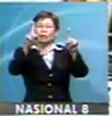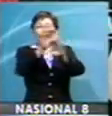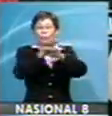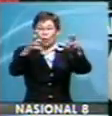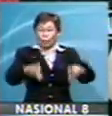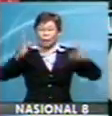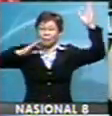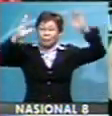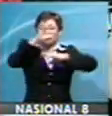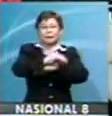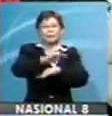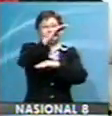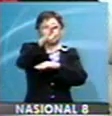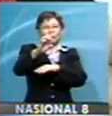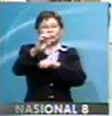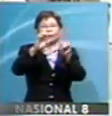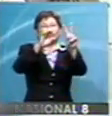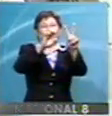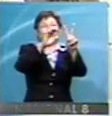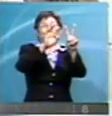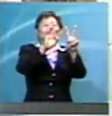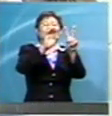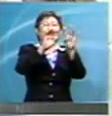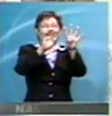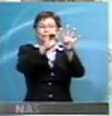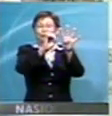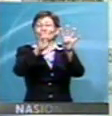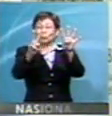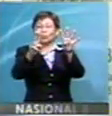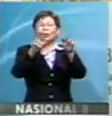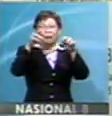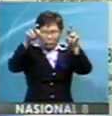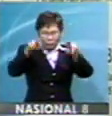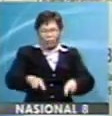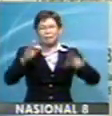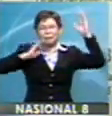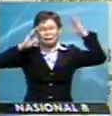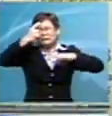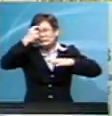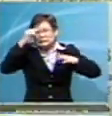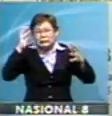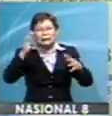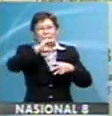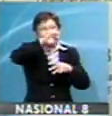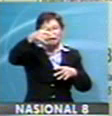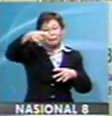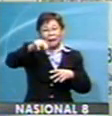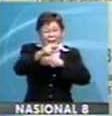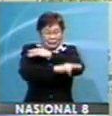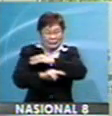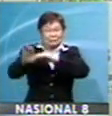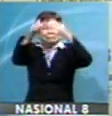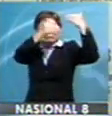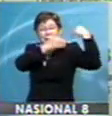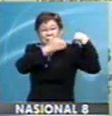warganegara dan 402 individu yang diragui status kerakyatan unit khas bergerak GPN negeri ini berperanan